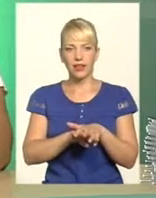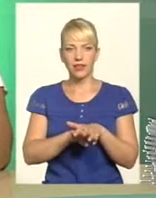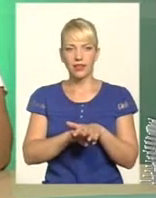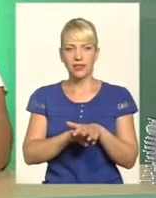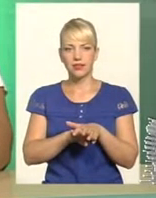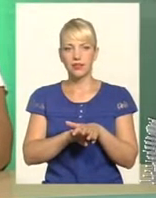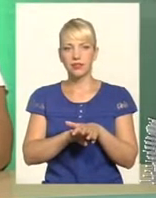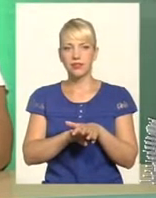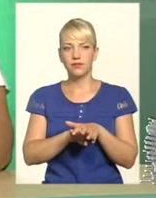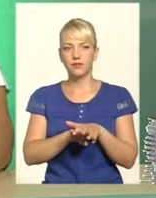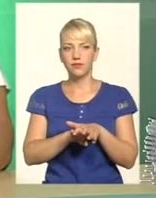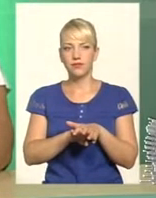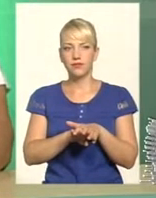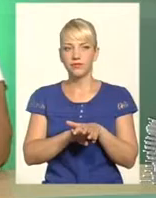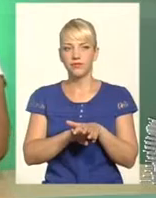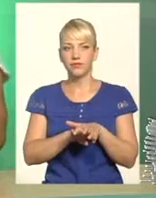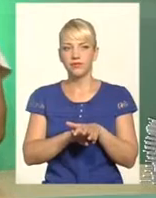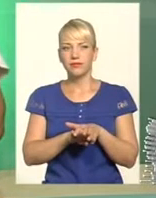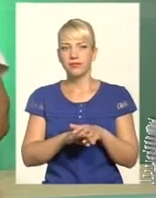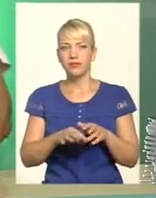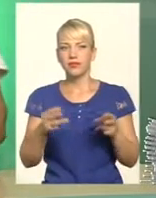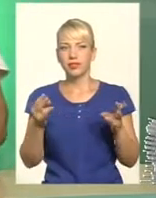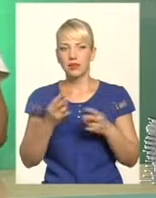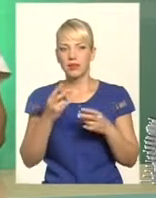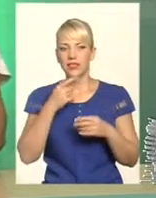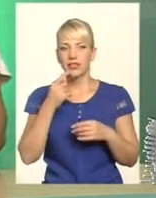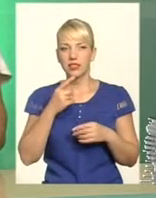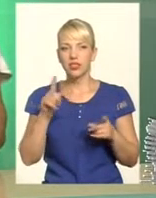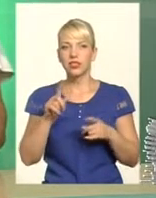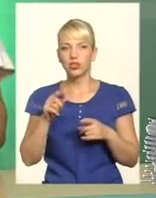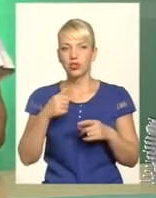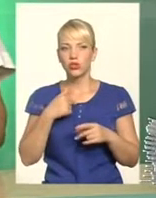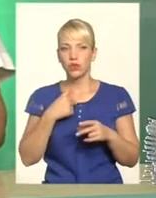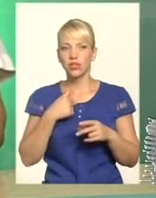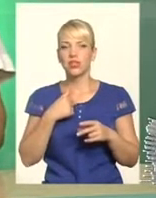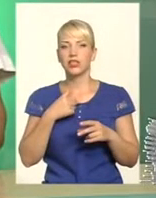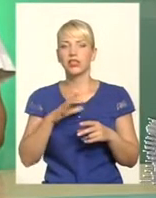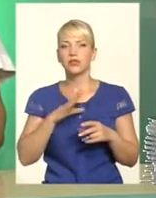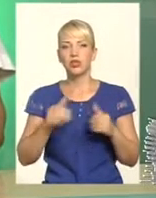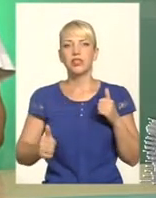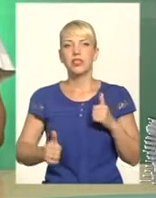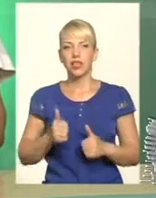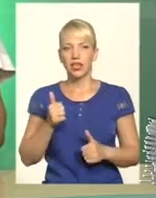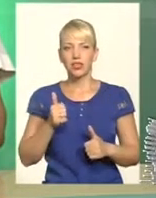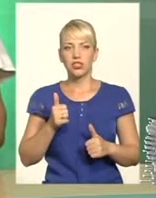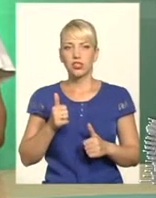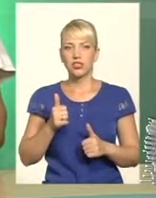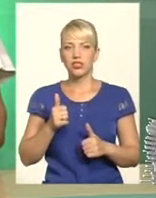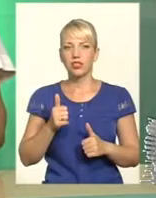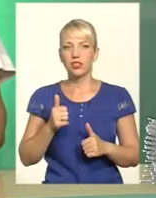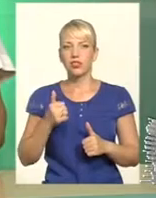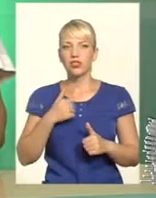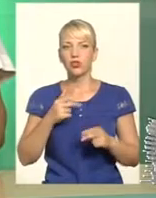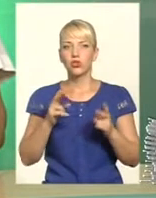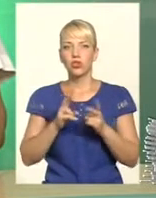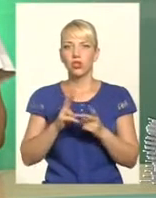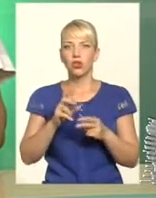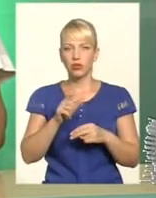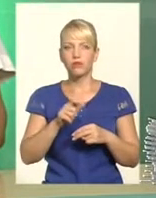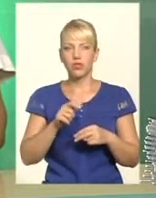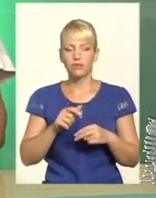відбуття туди. Хочу сказати, що мені повезло за честь, і служити з тими людьми з третьої хвилі